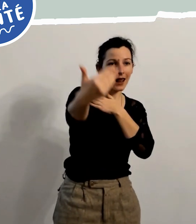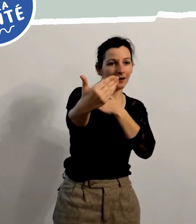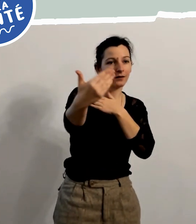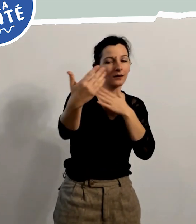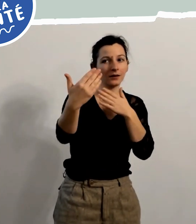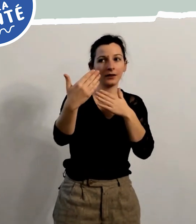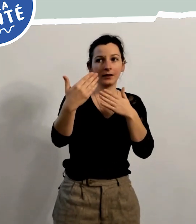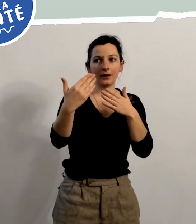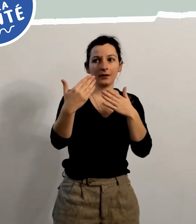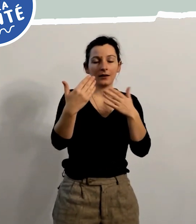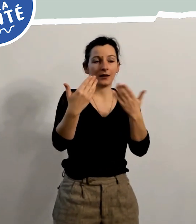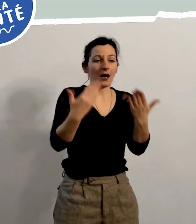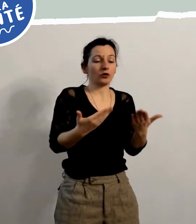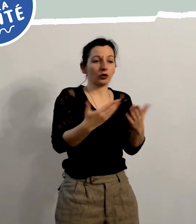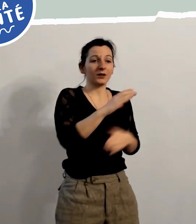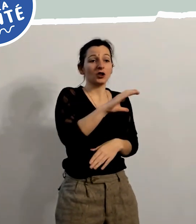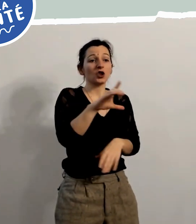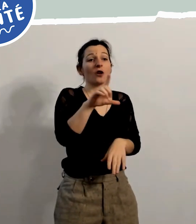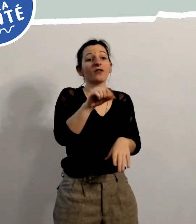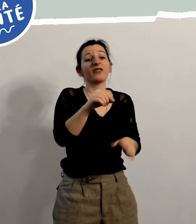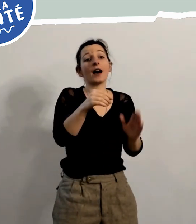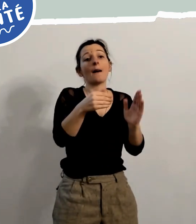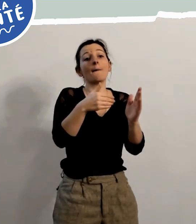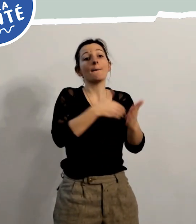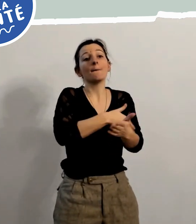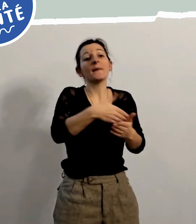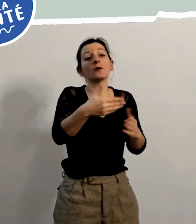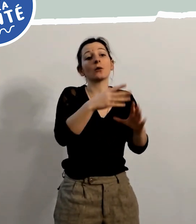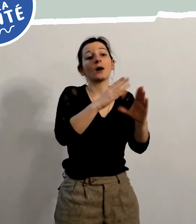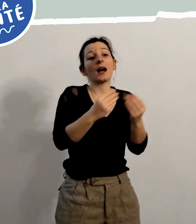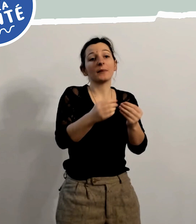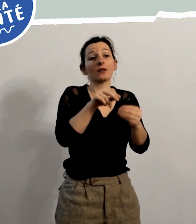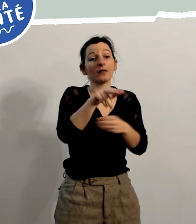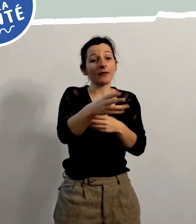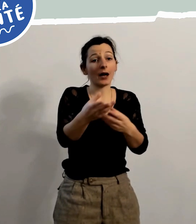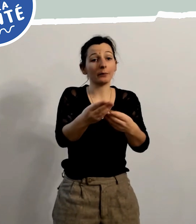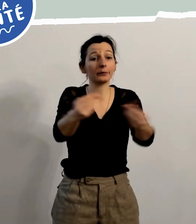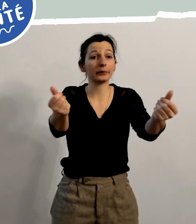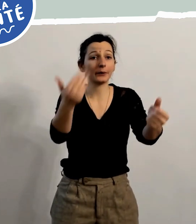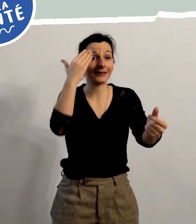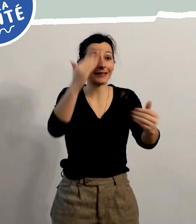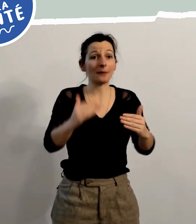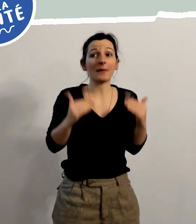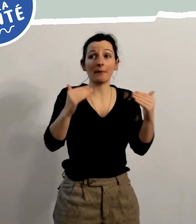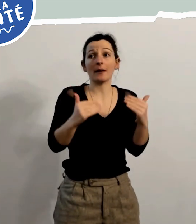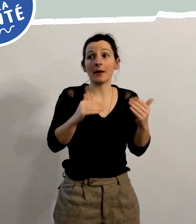fait 120 millions d'habitants, d'ici 400 ans, ils vont disparaître si ça continue comme ça.